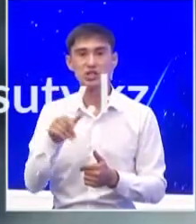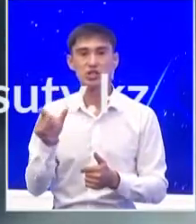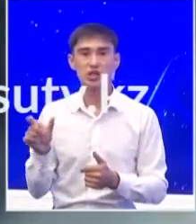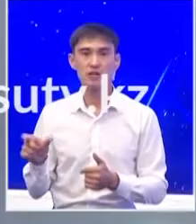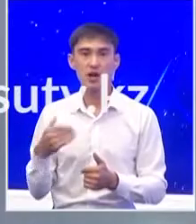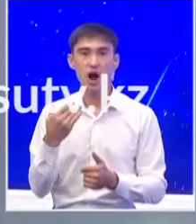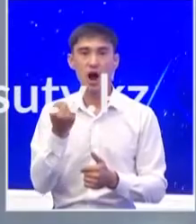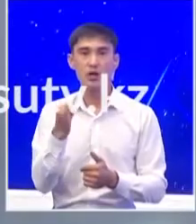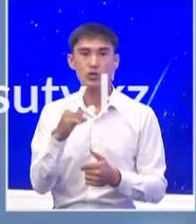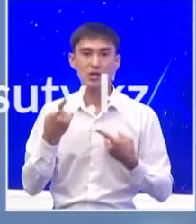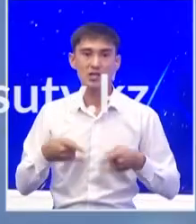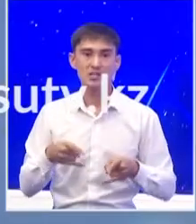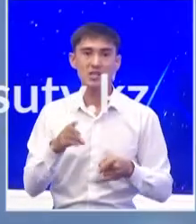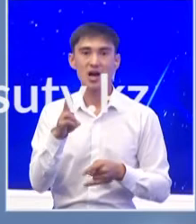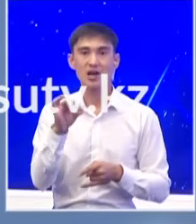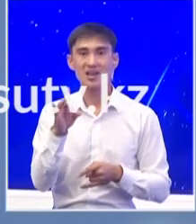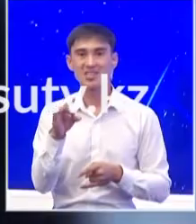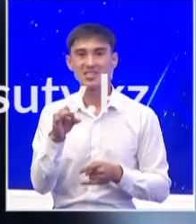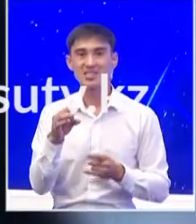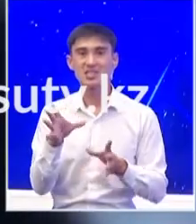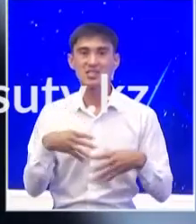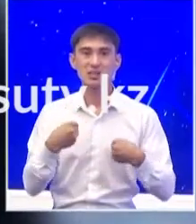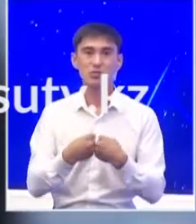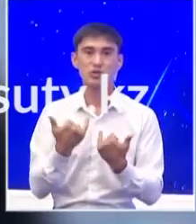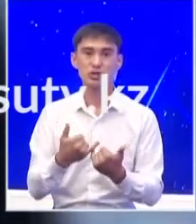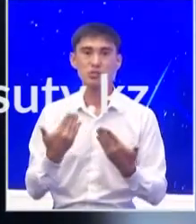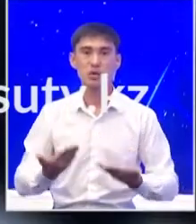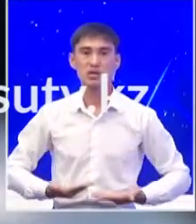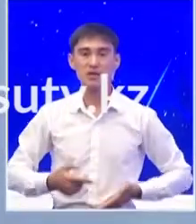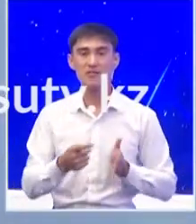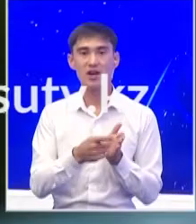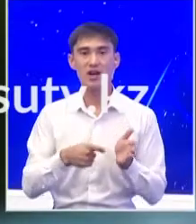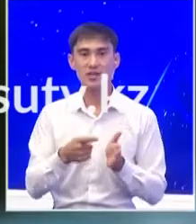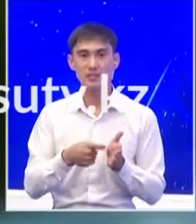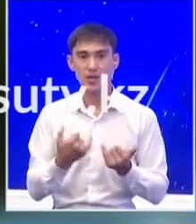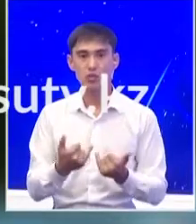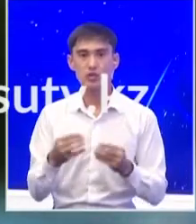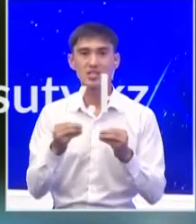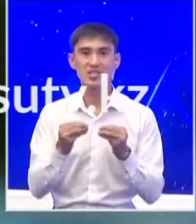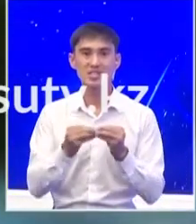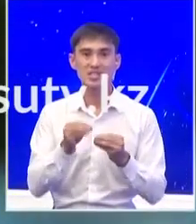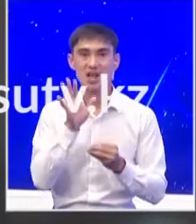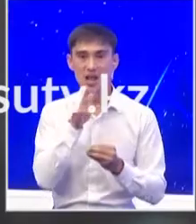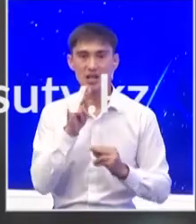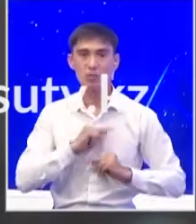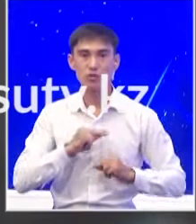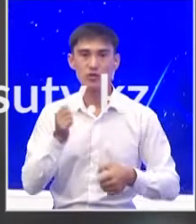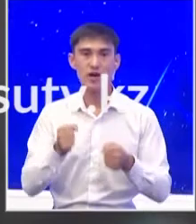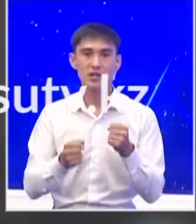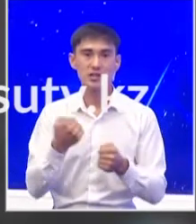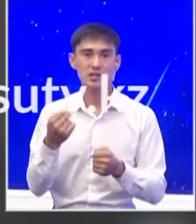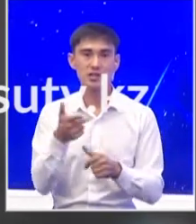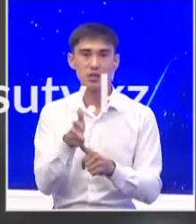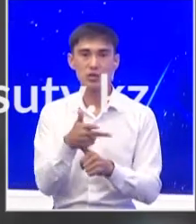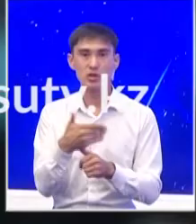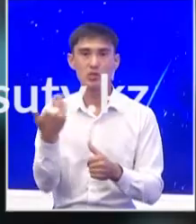человек. Айдос родился в Каркаралинске, с семьей сейчас проживает в Караганде. Вот уже 10 лет он работает водителем. Снимать